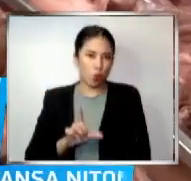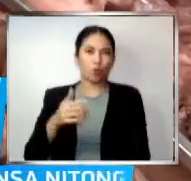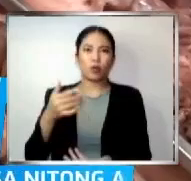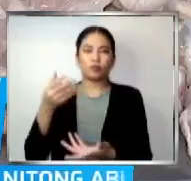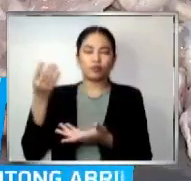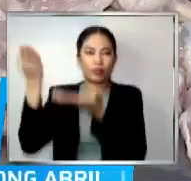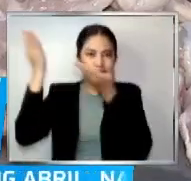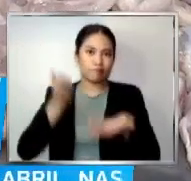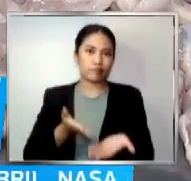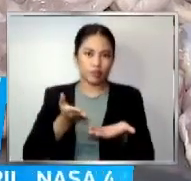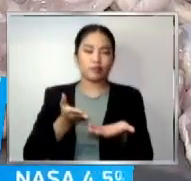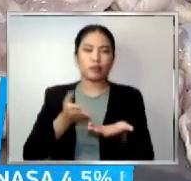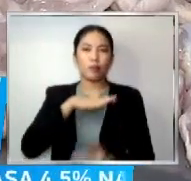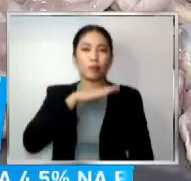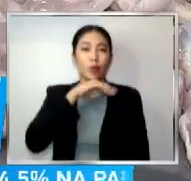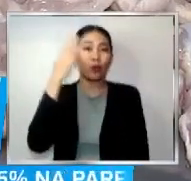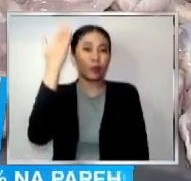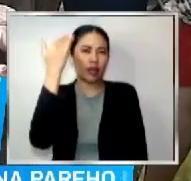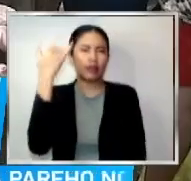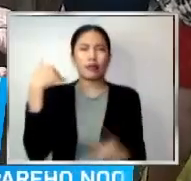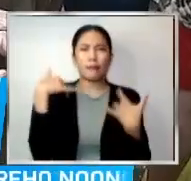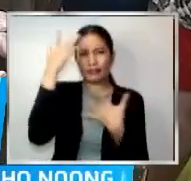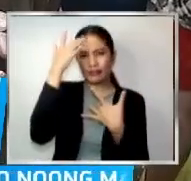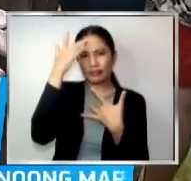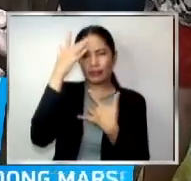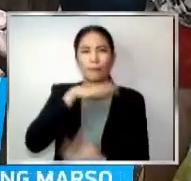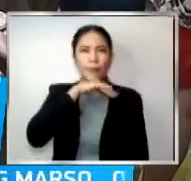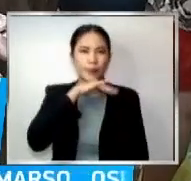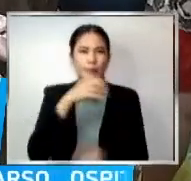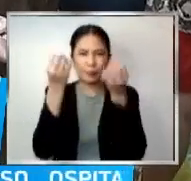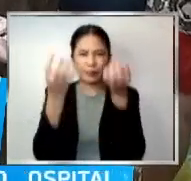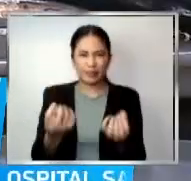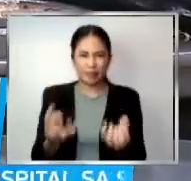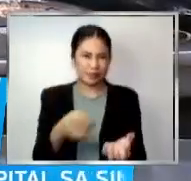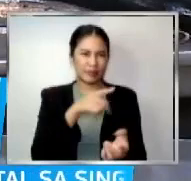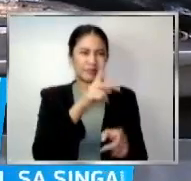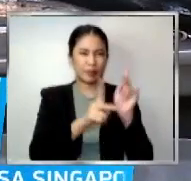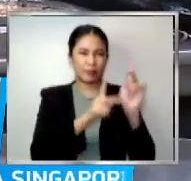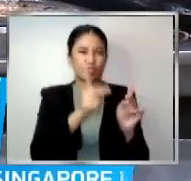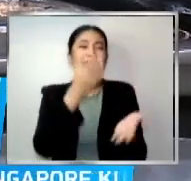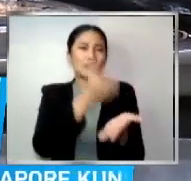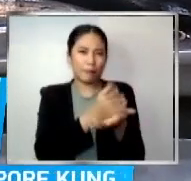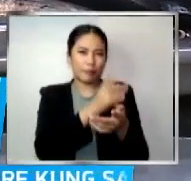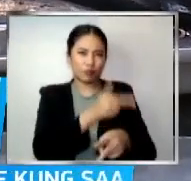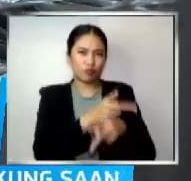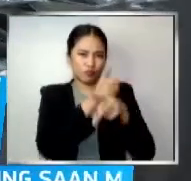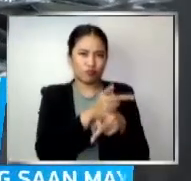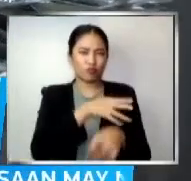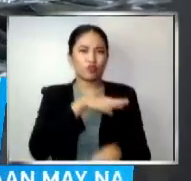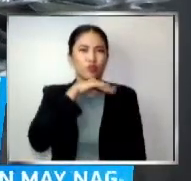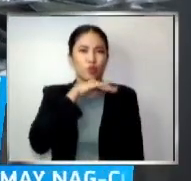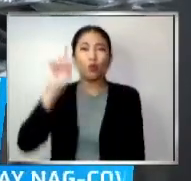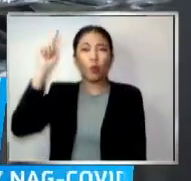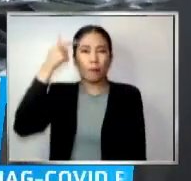fever, marami sa kanila ang hindi na nagtuloy pa sa pagbababoy. Nagpabayaan nila ang gobyerno sa issue ng ASF,